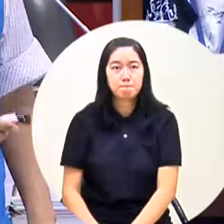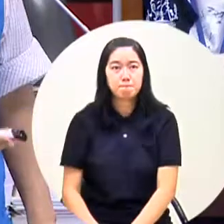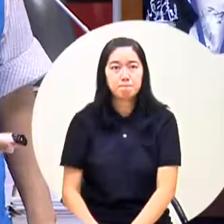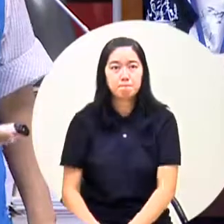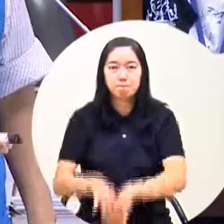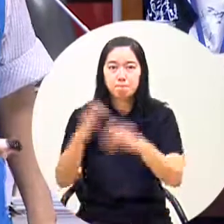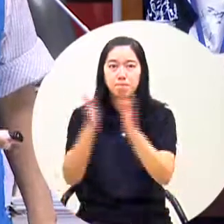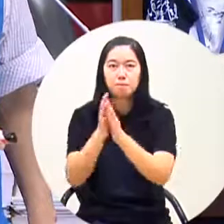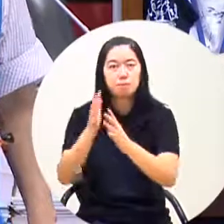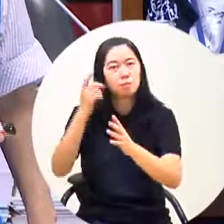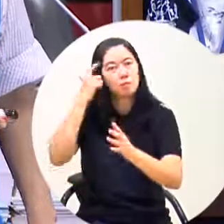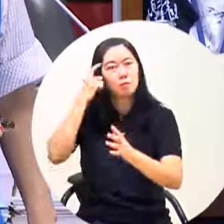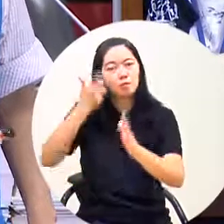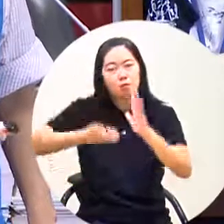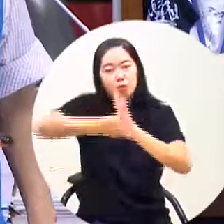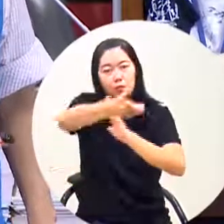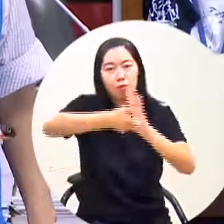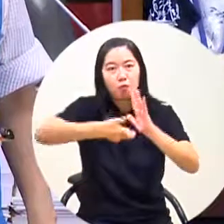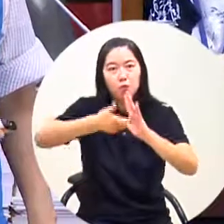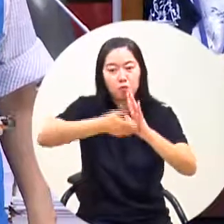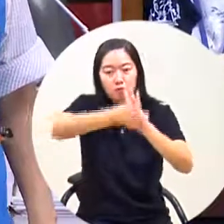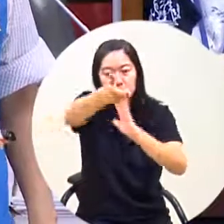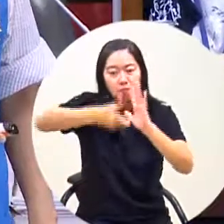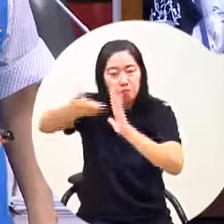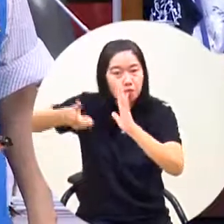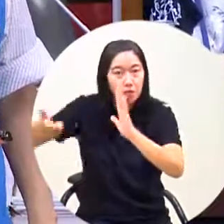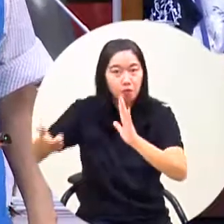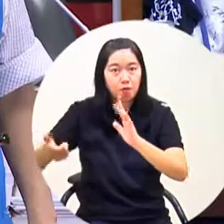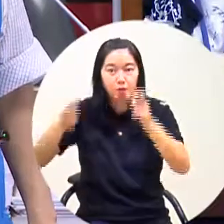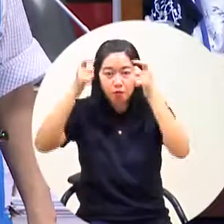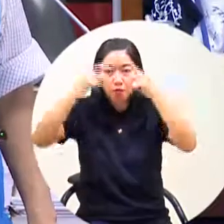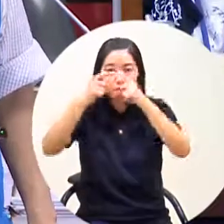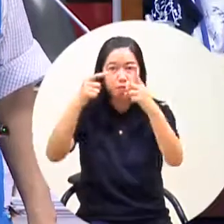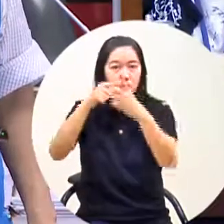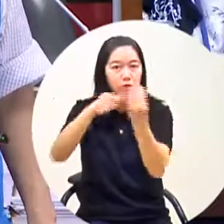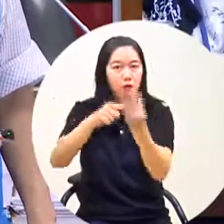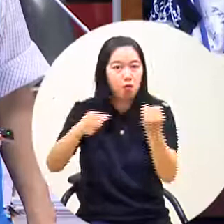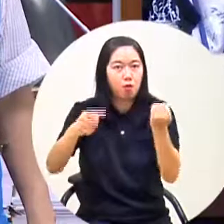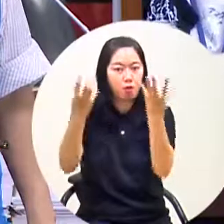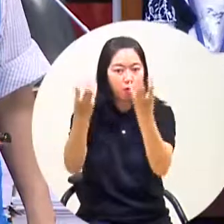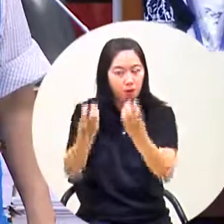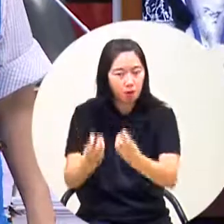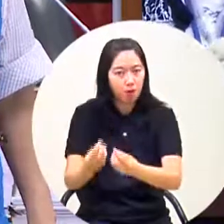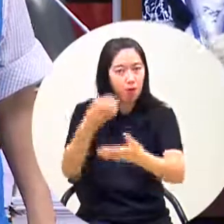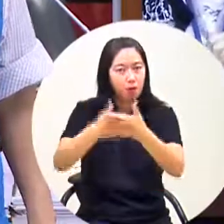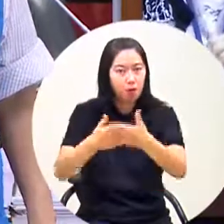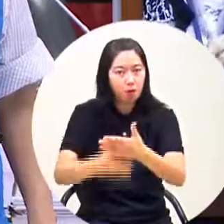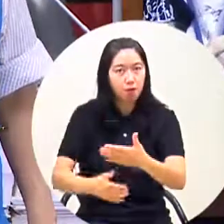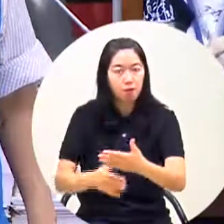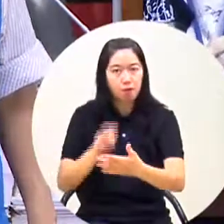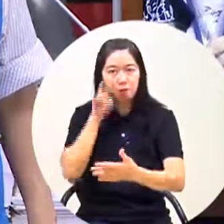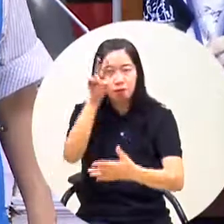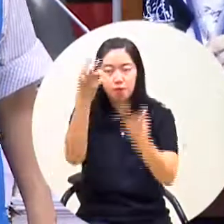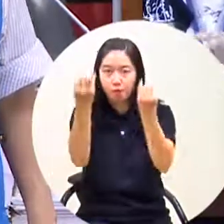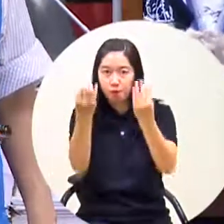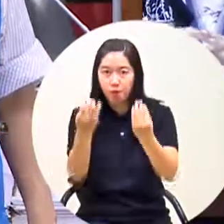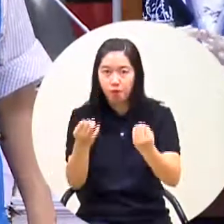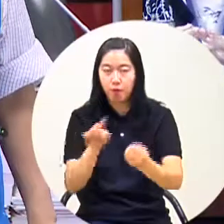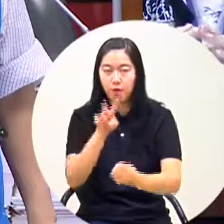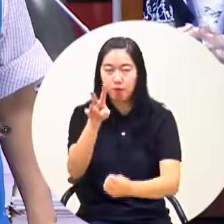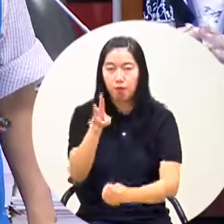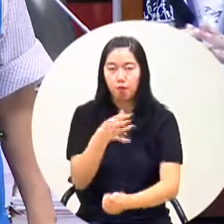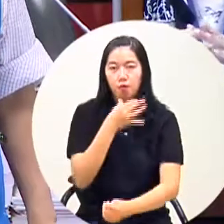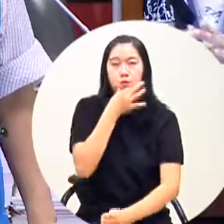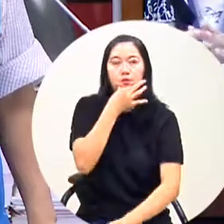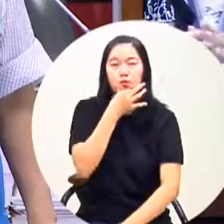的城市去跑了？高雄市的人口反而是减少，所以我想大家看到这个数字哈，也是非常好一